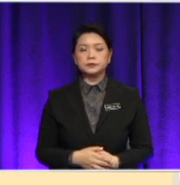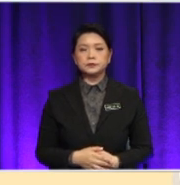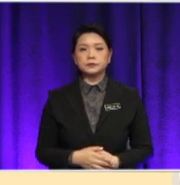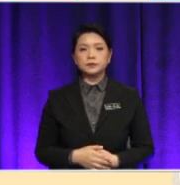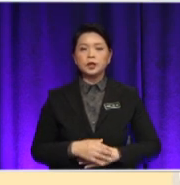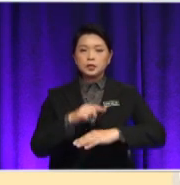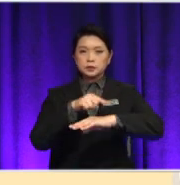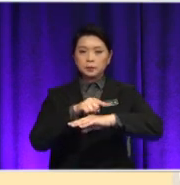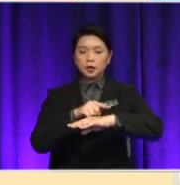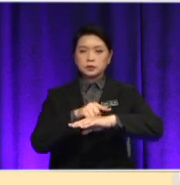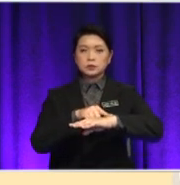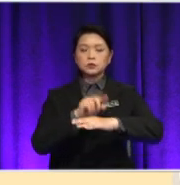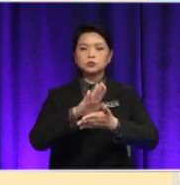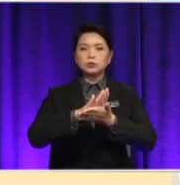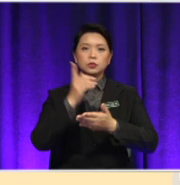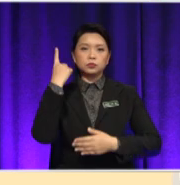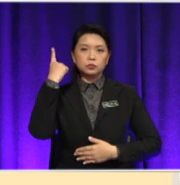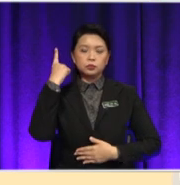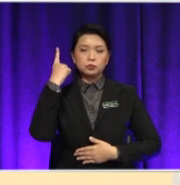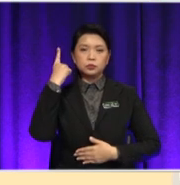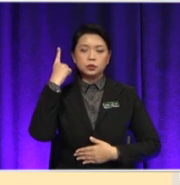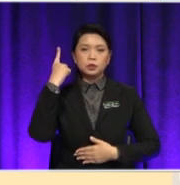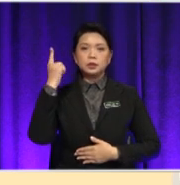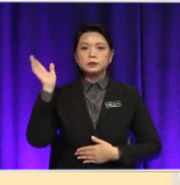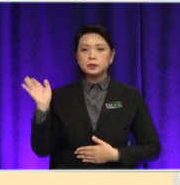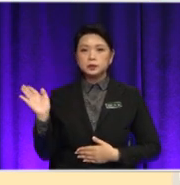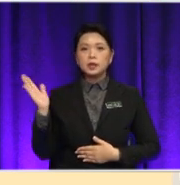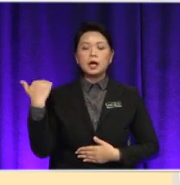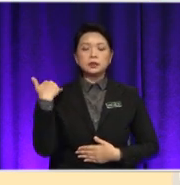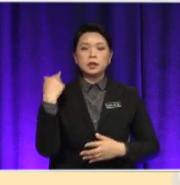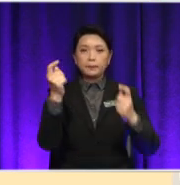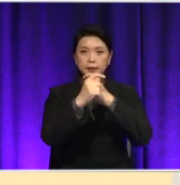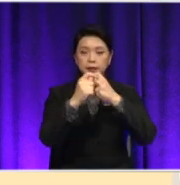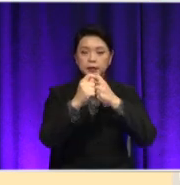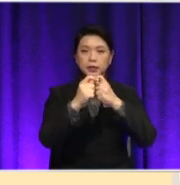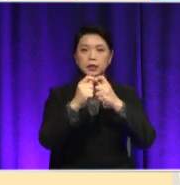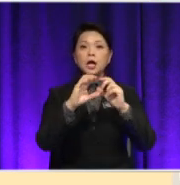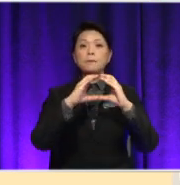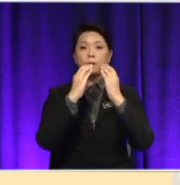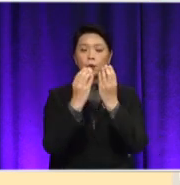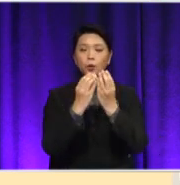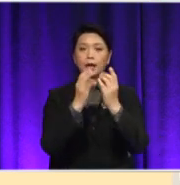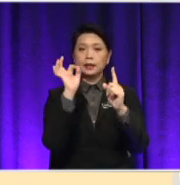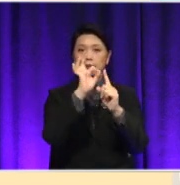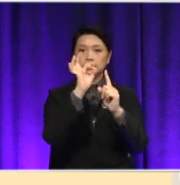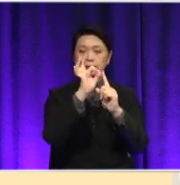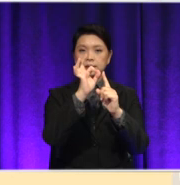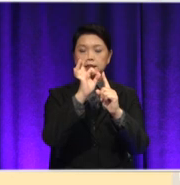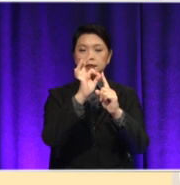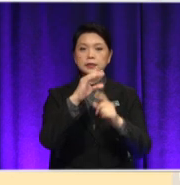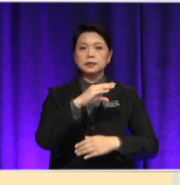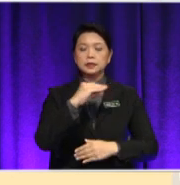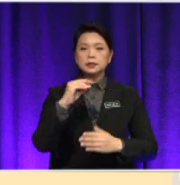Semasa saya sekolah rendah dahulu, saya menyertai pertandingan bola keranjang. Okey. Dan saya tersadu